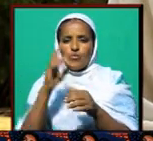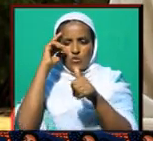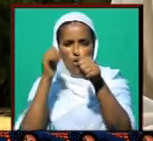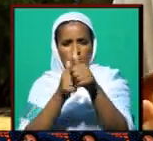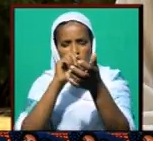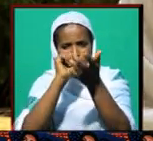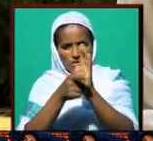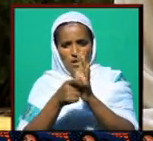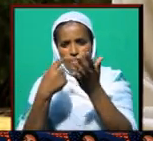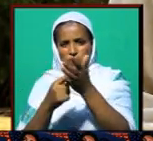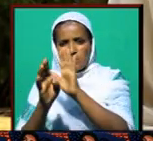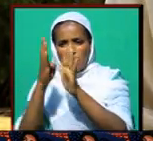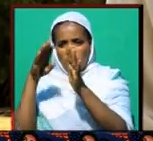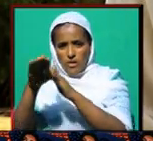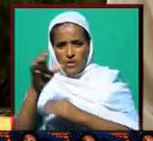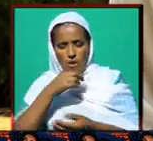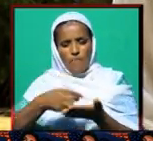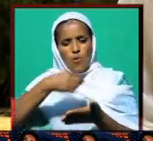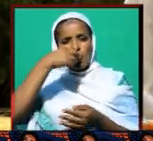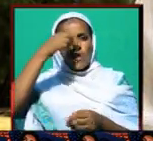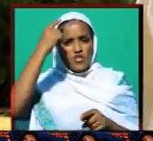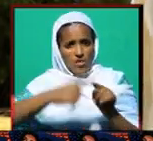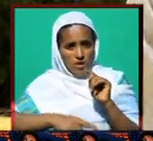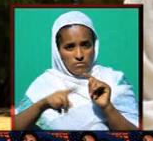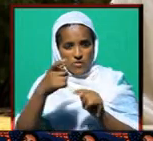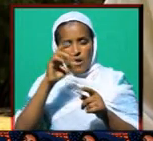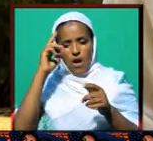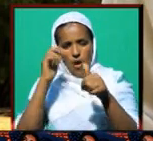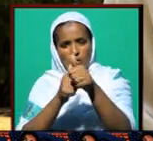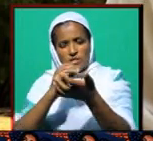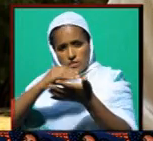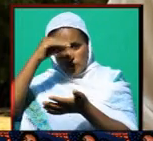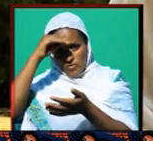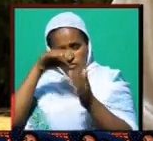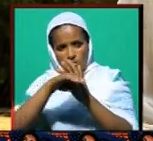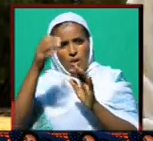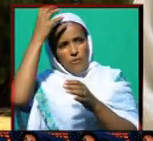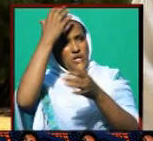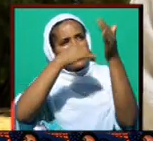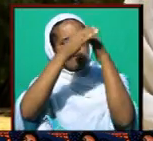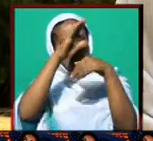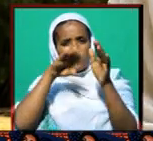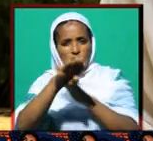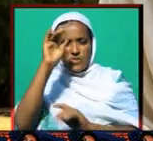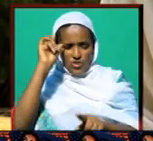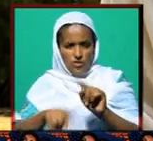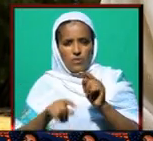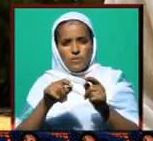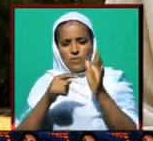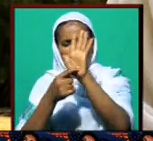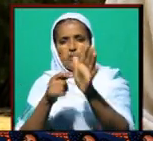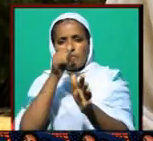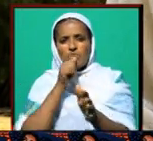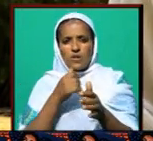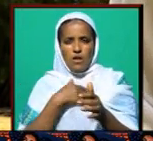አለ። በ12ቱ የ12ቱ በር የሐዋርያት ምሳሌ፣ በዚያ በር ያልገባ መቁረብ እንዳይቻለ ሁሉ በሐዋርያት ትምህርትም ያልገባ መንግስተ ሰማያት መግባት